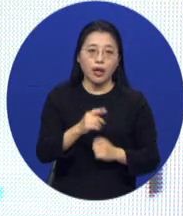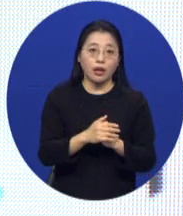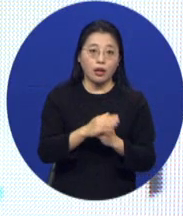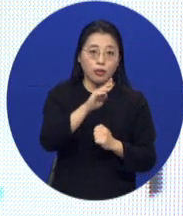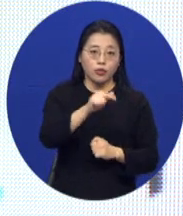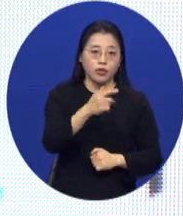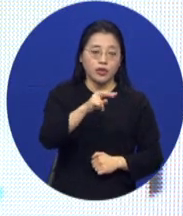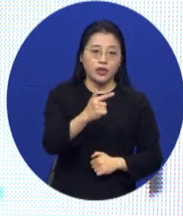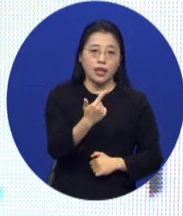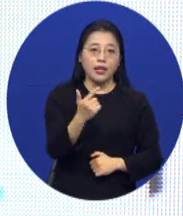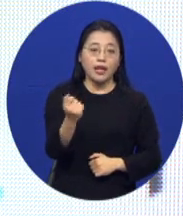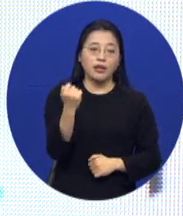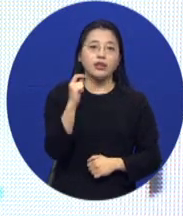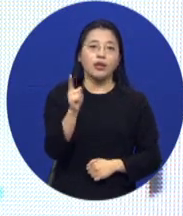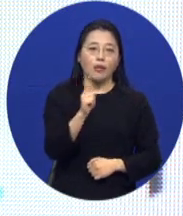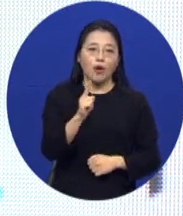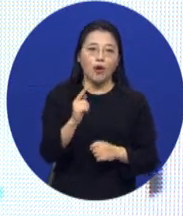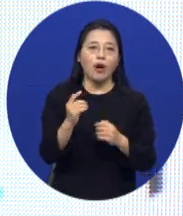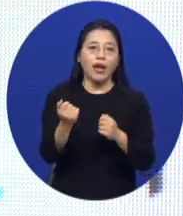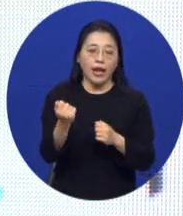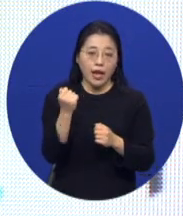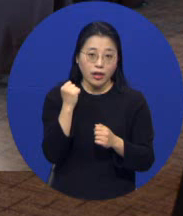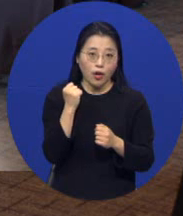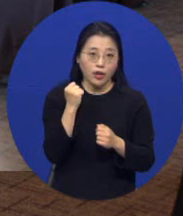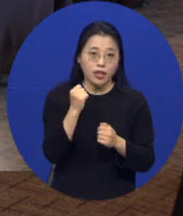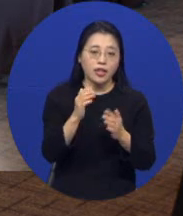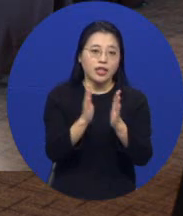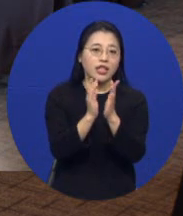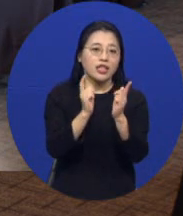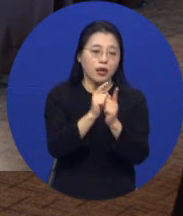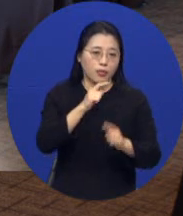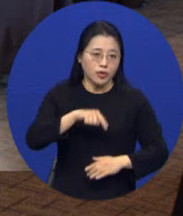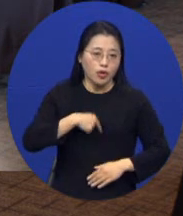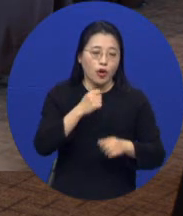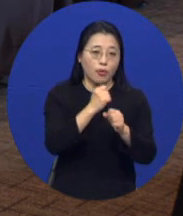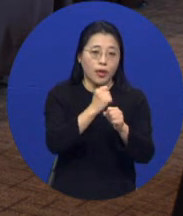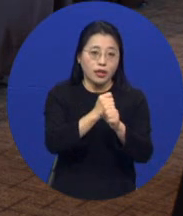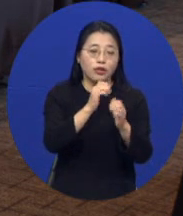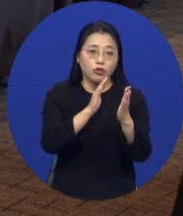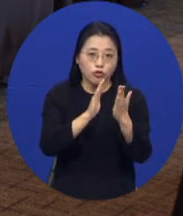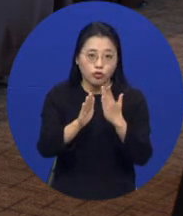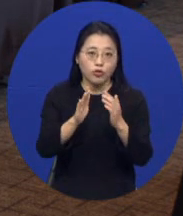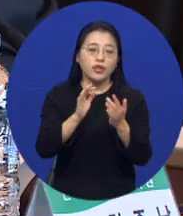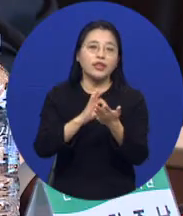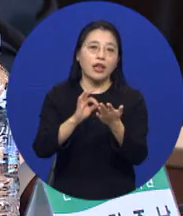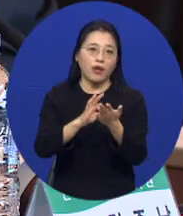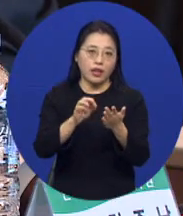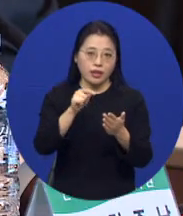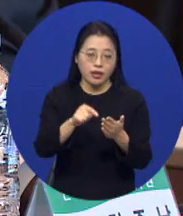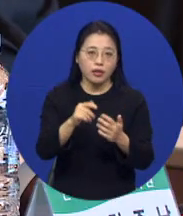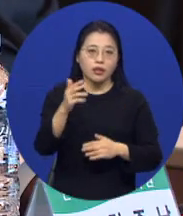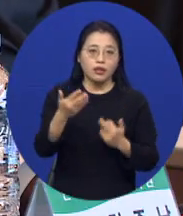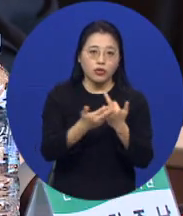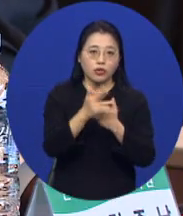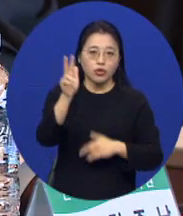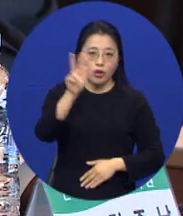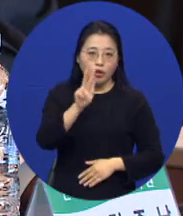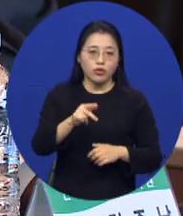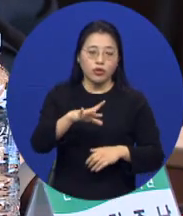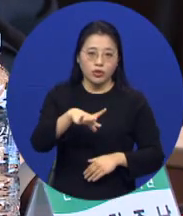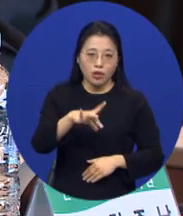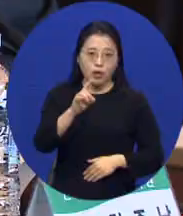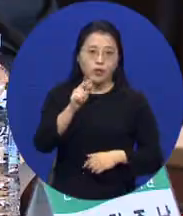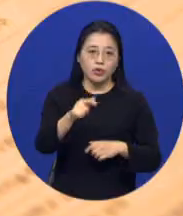지역에서 에너지를 만들어 자급하는 방식인데 제주도는 전국 최초로 분산 에너지 특구 지점을 추진하고